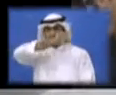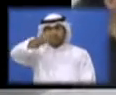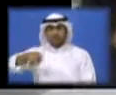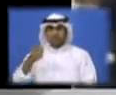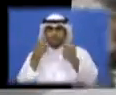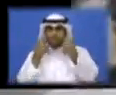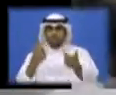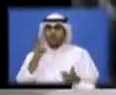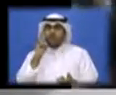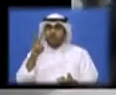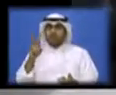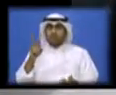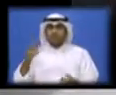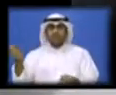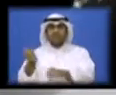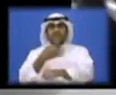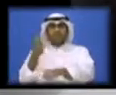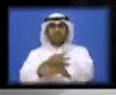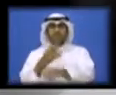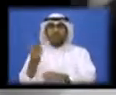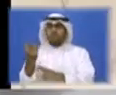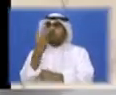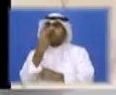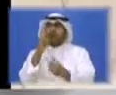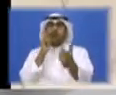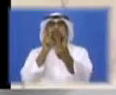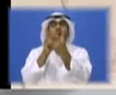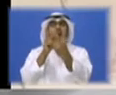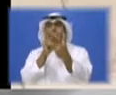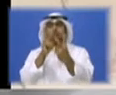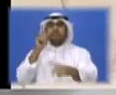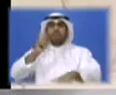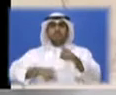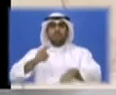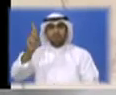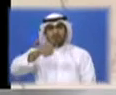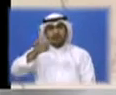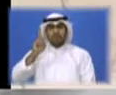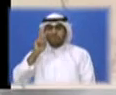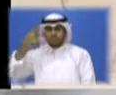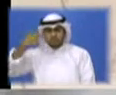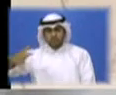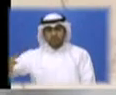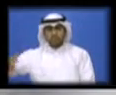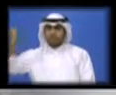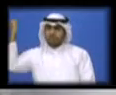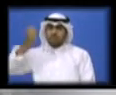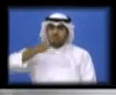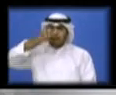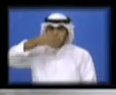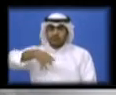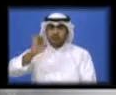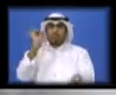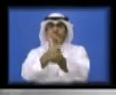من المشاجرات، لكن نهايتها تتفق في أغلب الأحيان على إحدى الصورتين: المقابر،